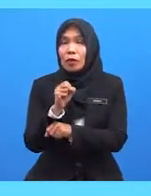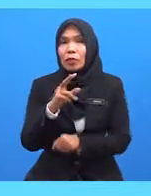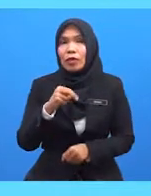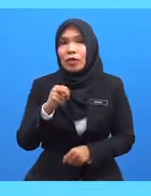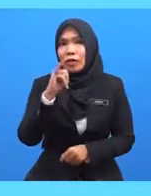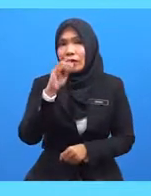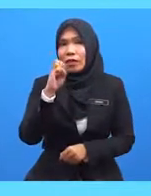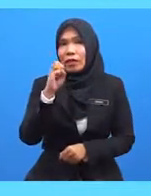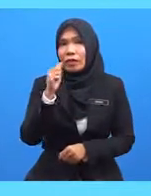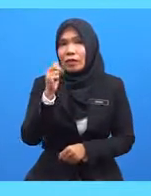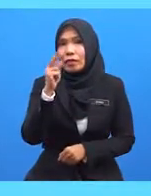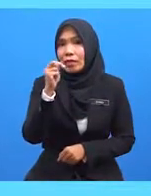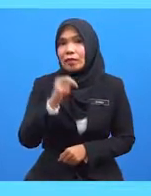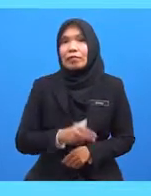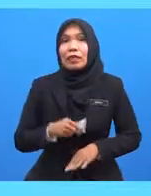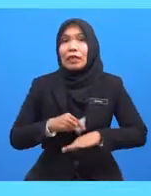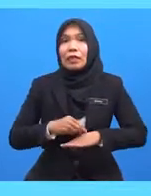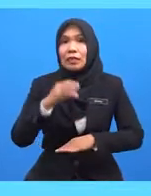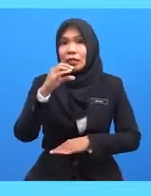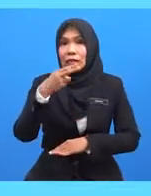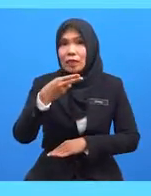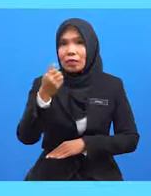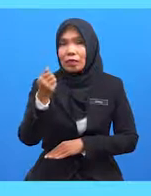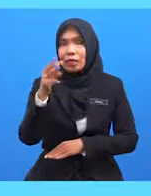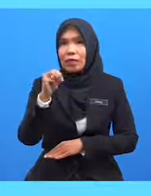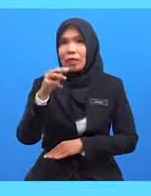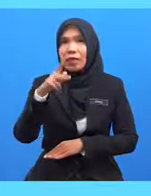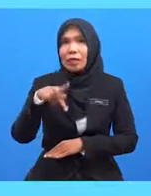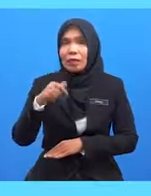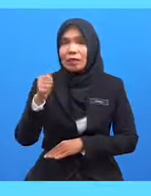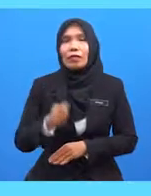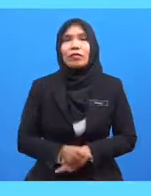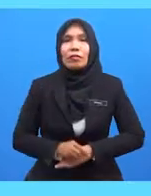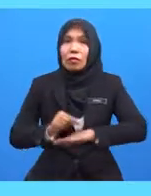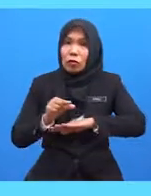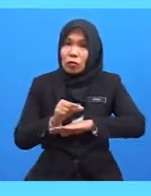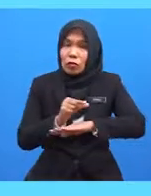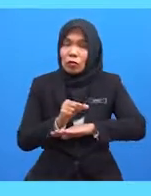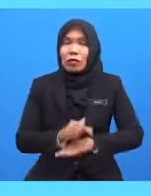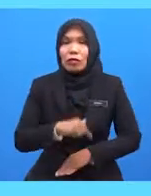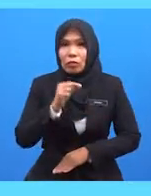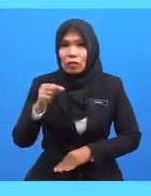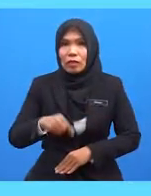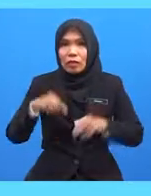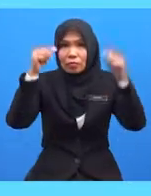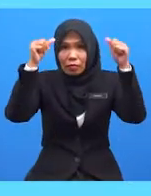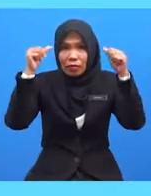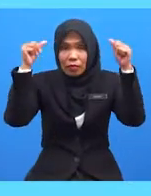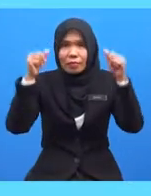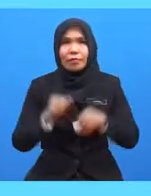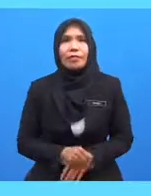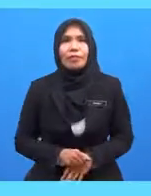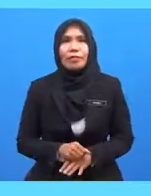bertarikh 1039 Masihi menggunakan tulisan Arab berbentuk kufi. Batu nisan